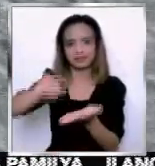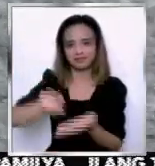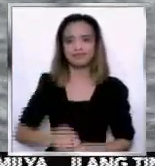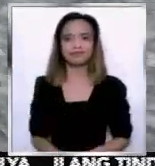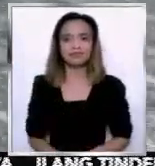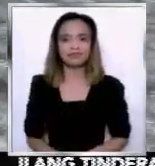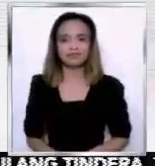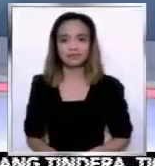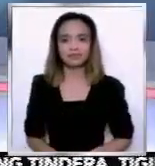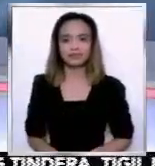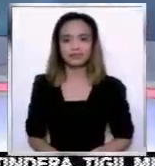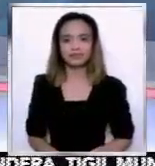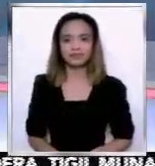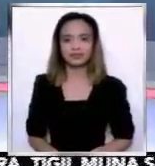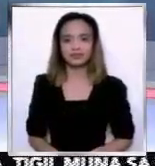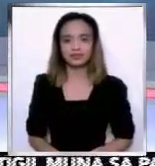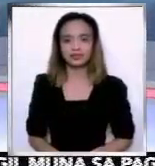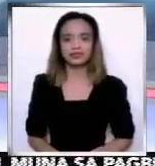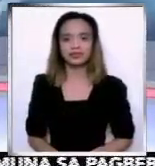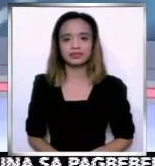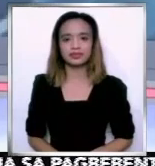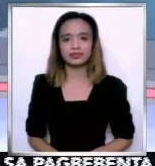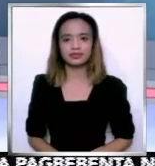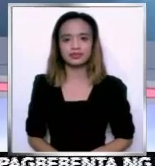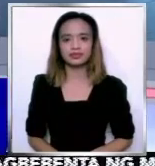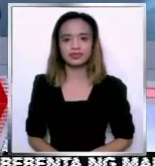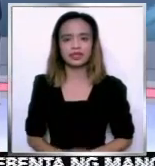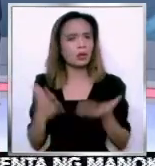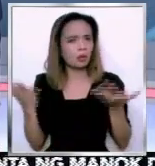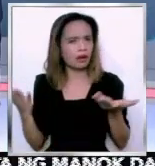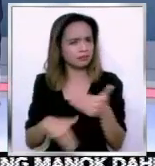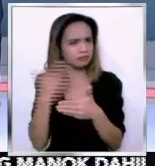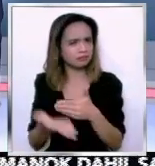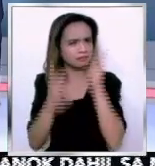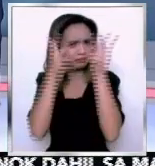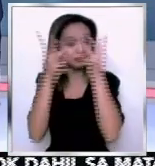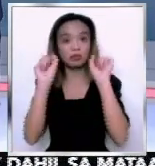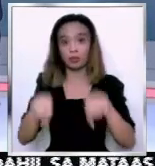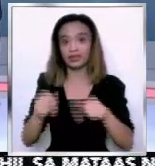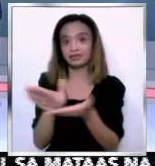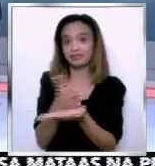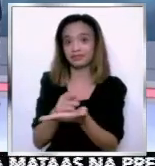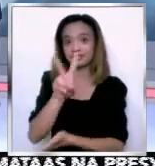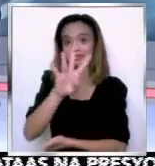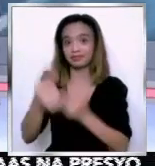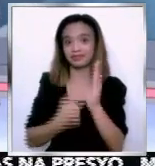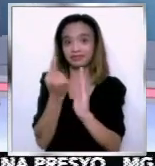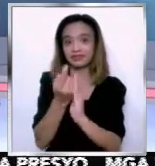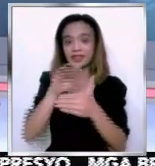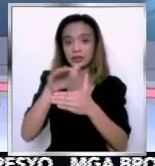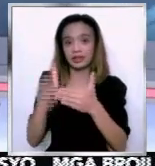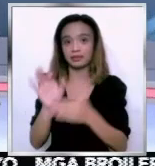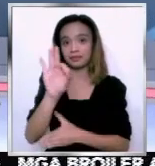24 oras. San kaya tayo susunod na papasyal? Pwede niyong i-share sa 24 Oras Weekend Facebook page